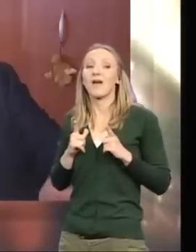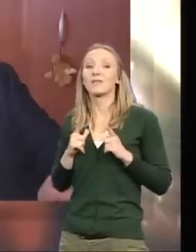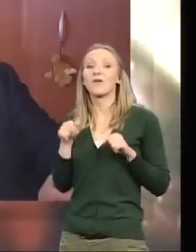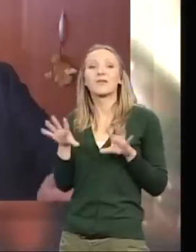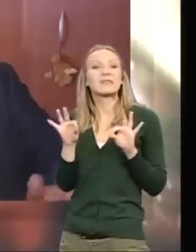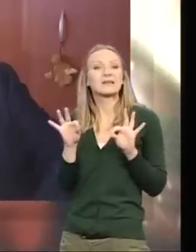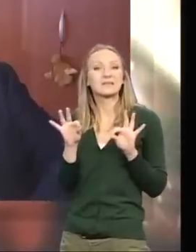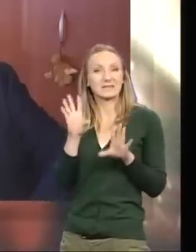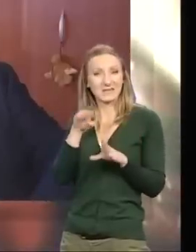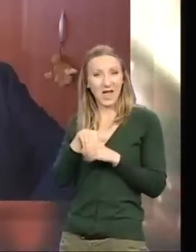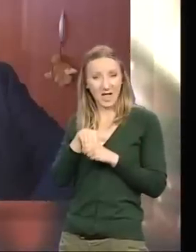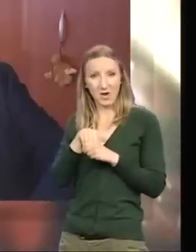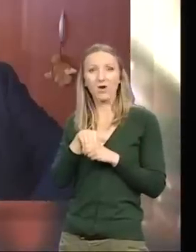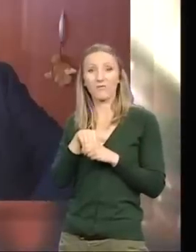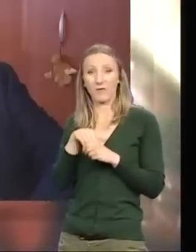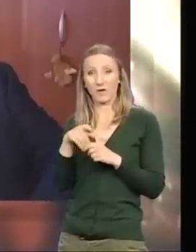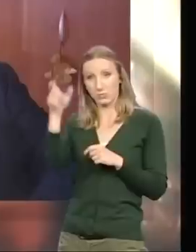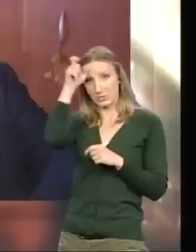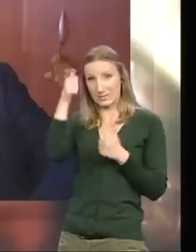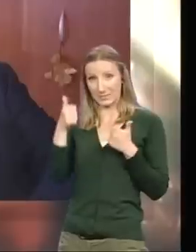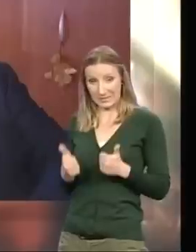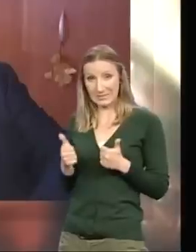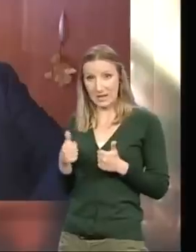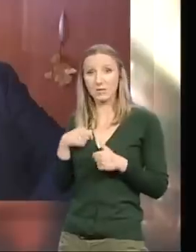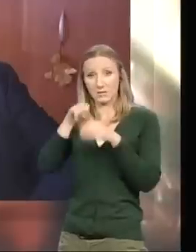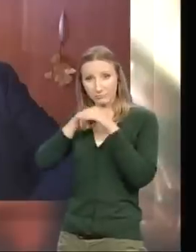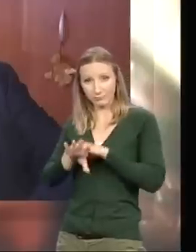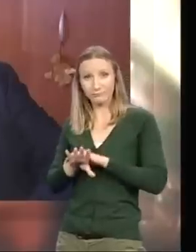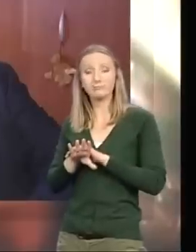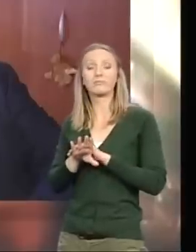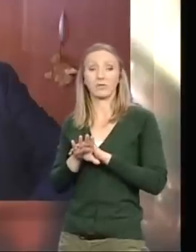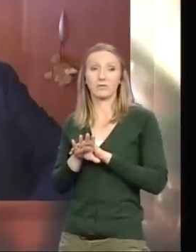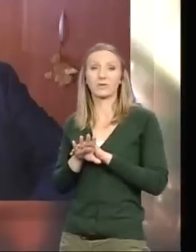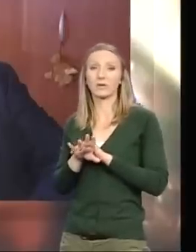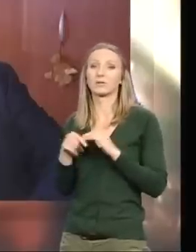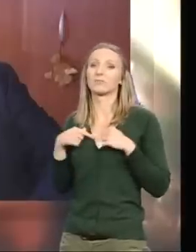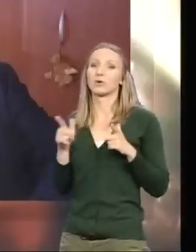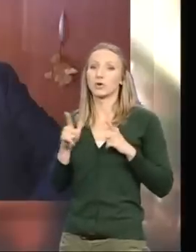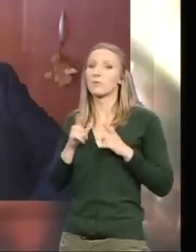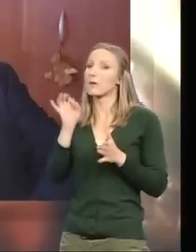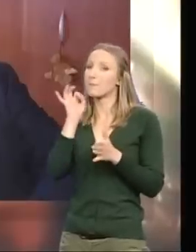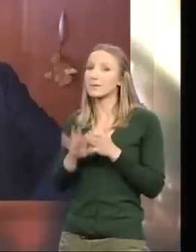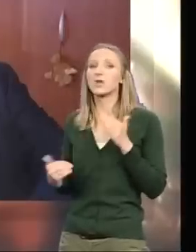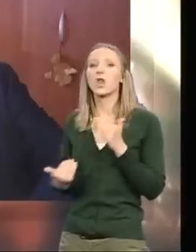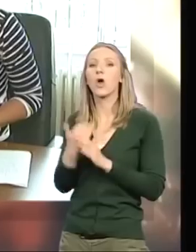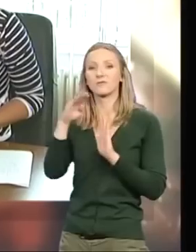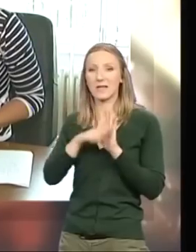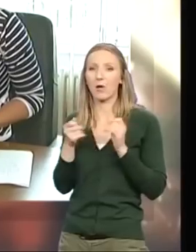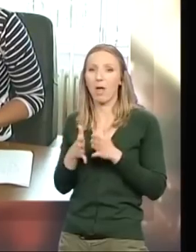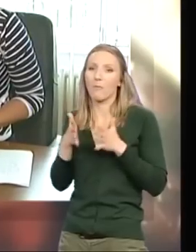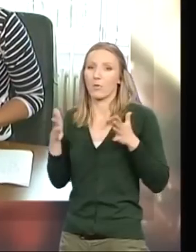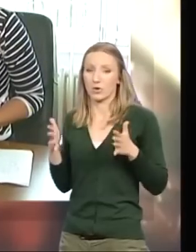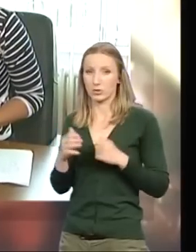desetak stanova koji se u Srbiji sada realizuje se vrlo brzo sa novim zakonom proširi.